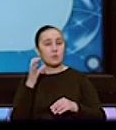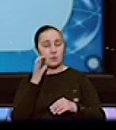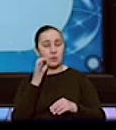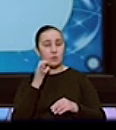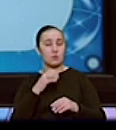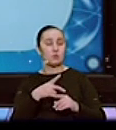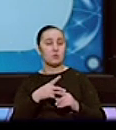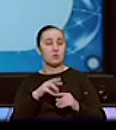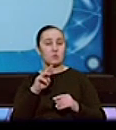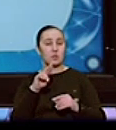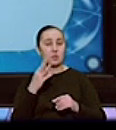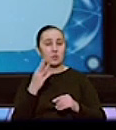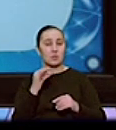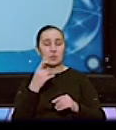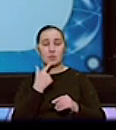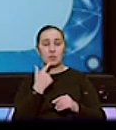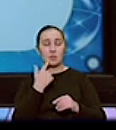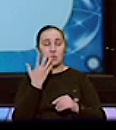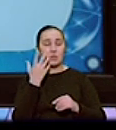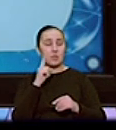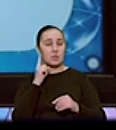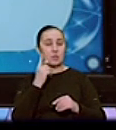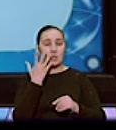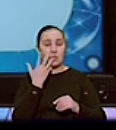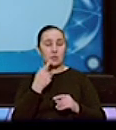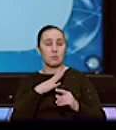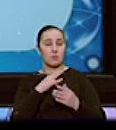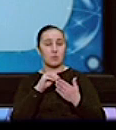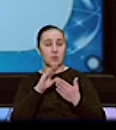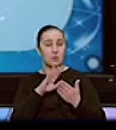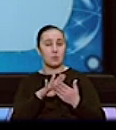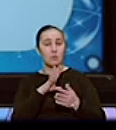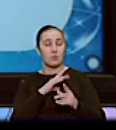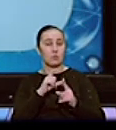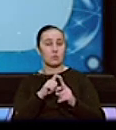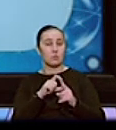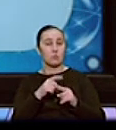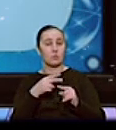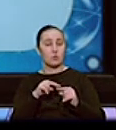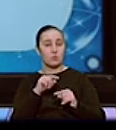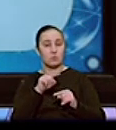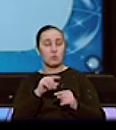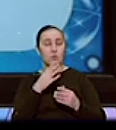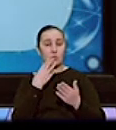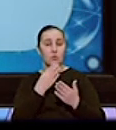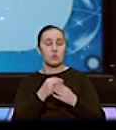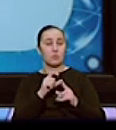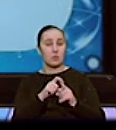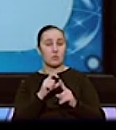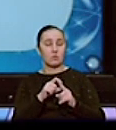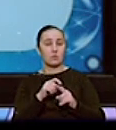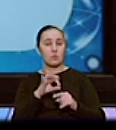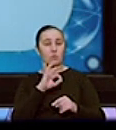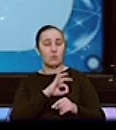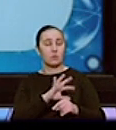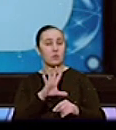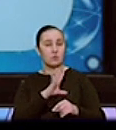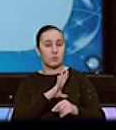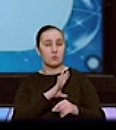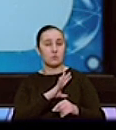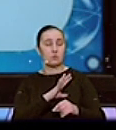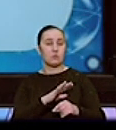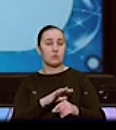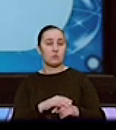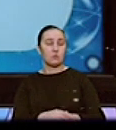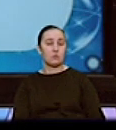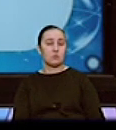tinglang. Yashil rang bilan belgilab qo'yilgan so'zlarimiz bu yerda o'z ma'nosida qo'llanilgan.